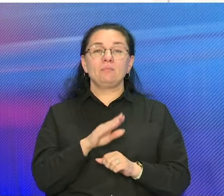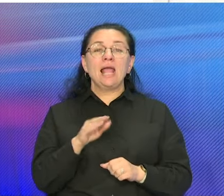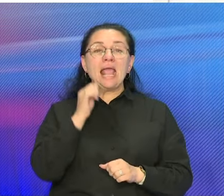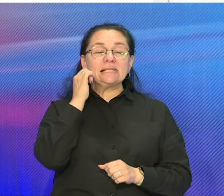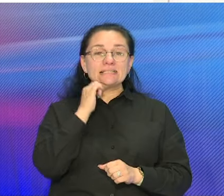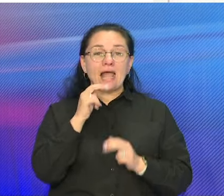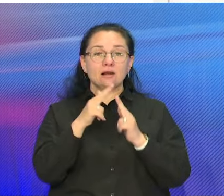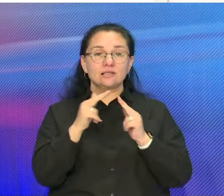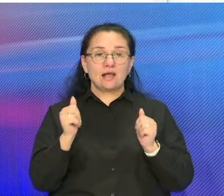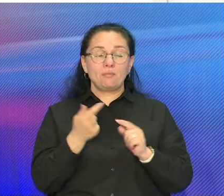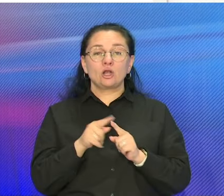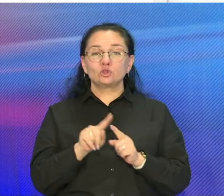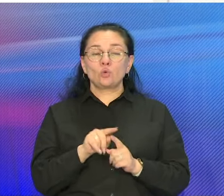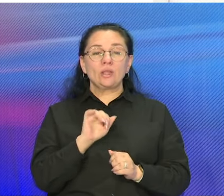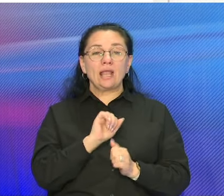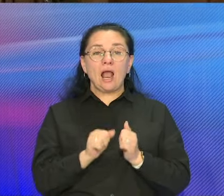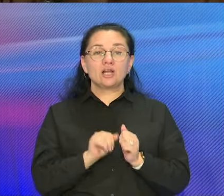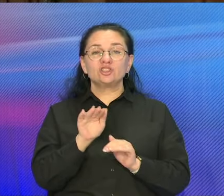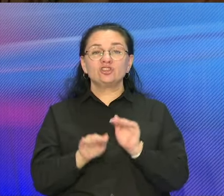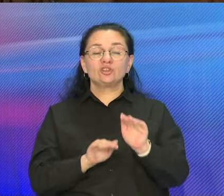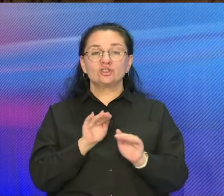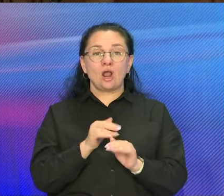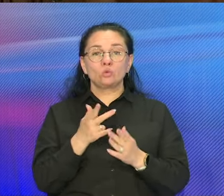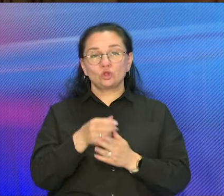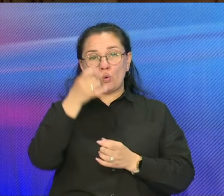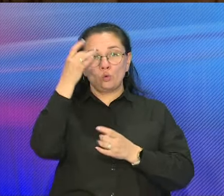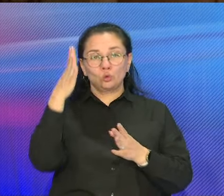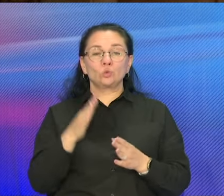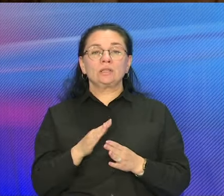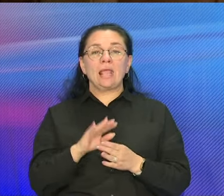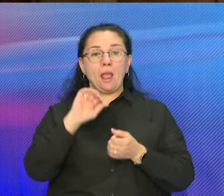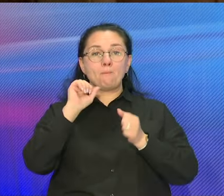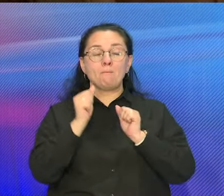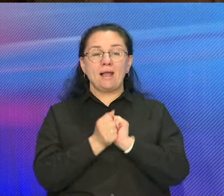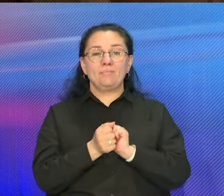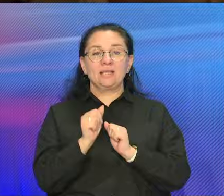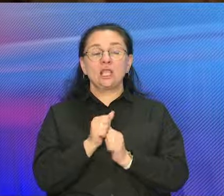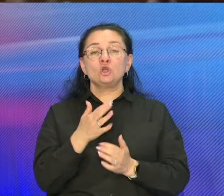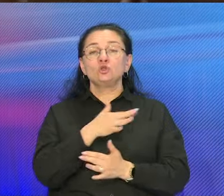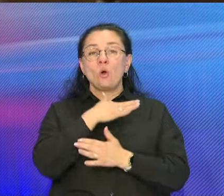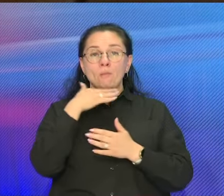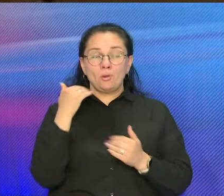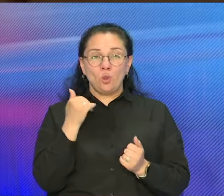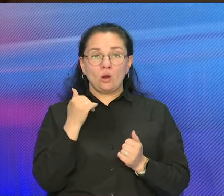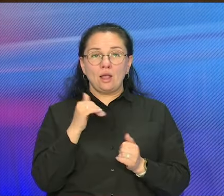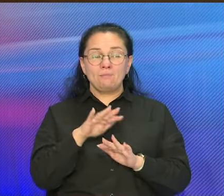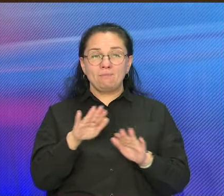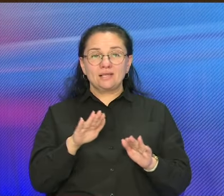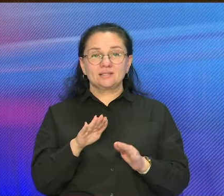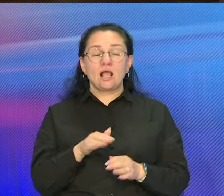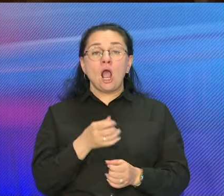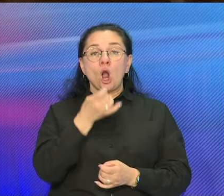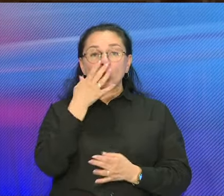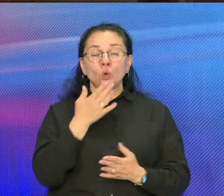старым замком Что не крок культурной асувязи Напереде ещё несколько сдымочных дён и шмат локаций Гродно, которое я